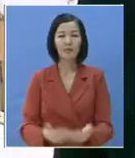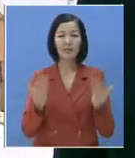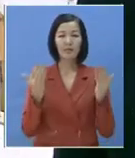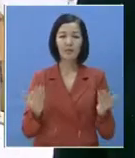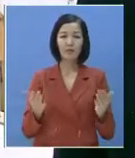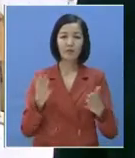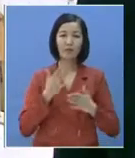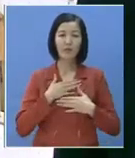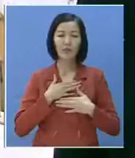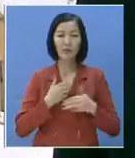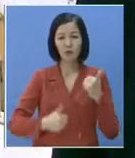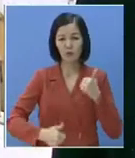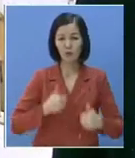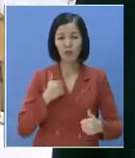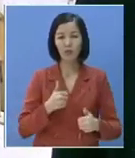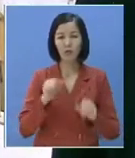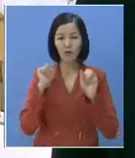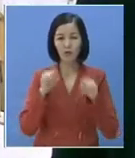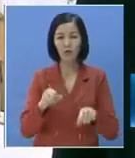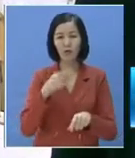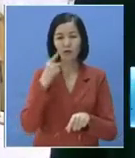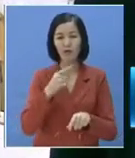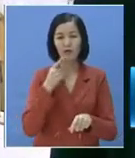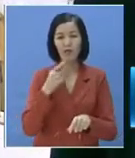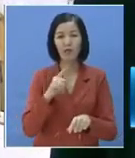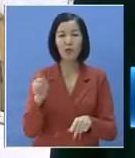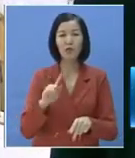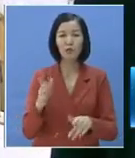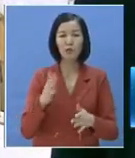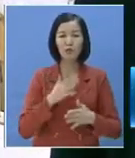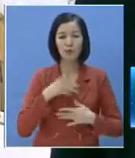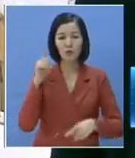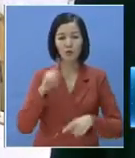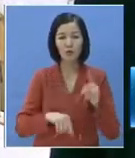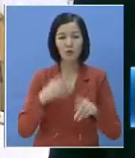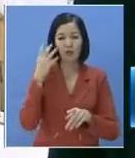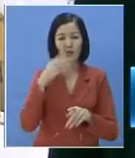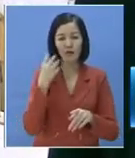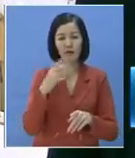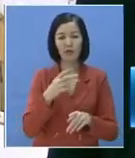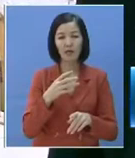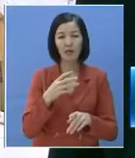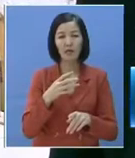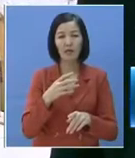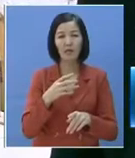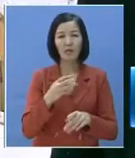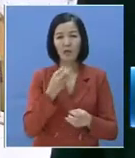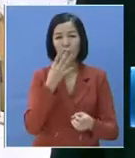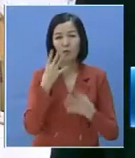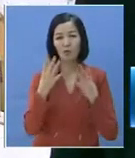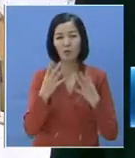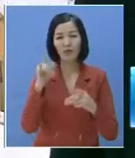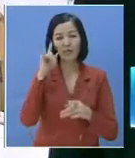Сегодня мы с гордостью можем заявить во весь мир, что родиной яблок и тюльпанов